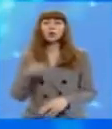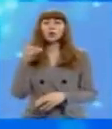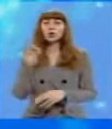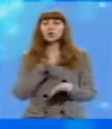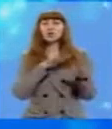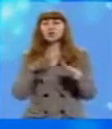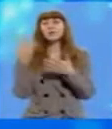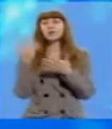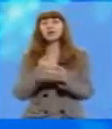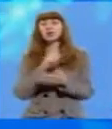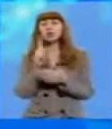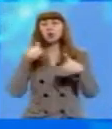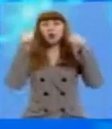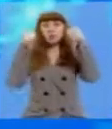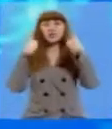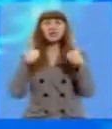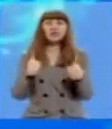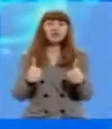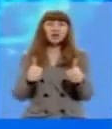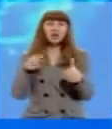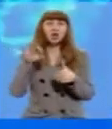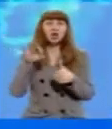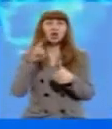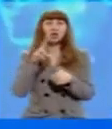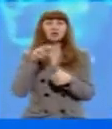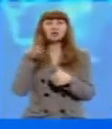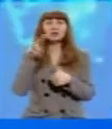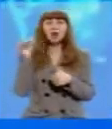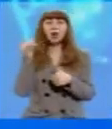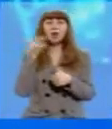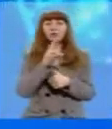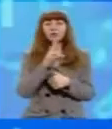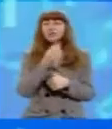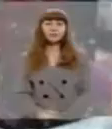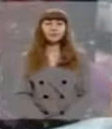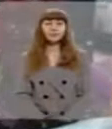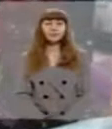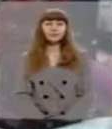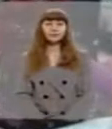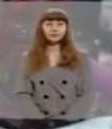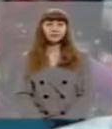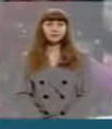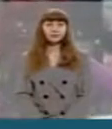жүргізген рейд барысында бірнеше сауда нысандары әкімшілік жауапкершілікке тартылды.